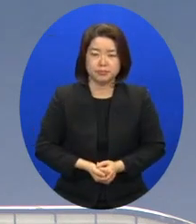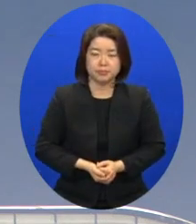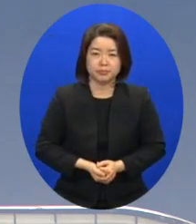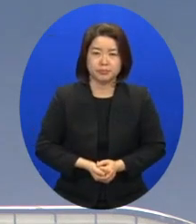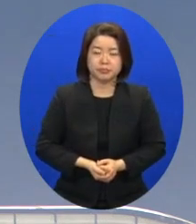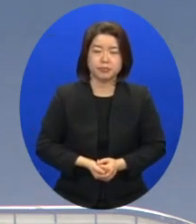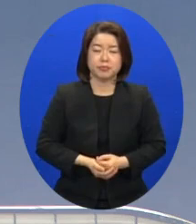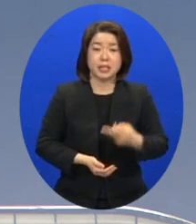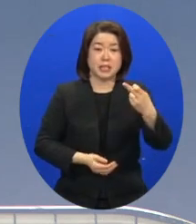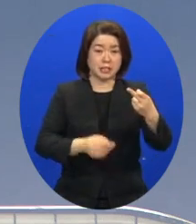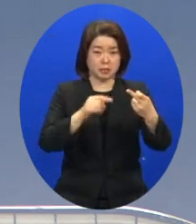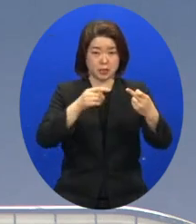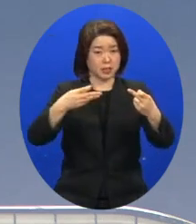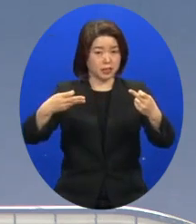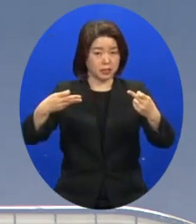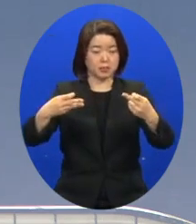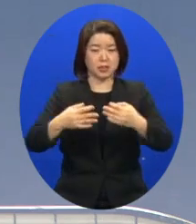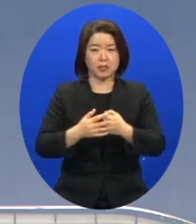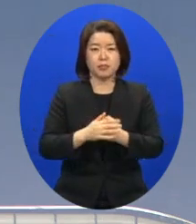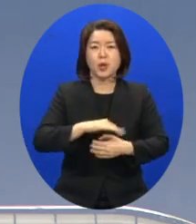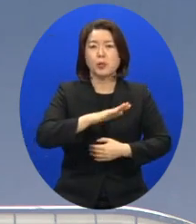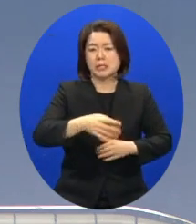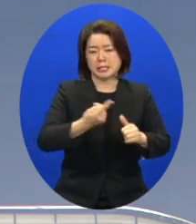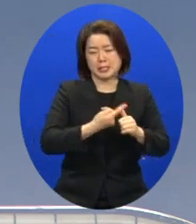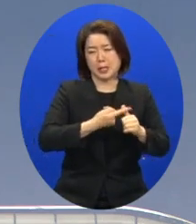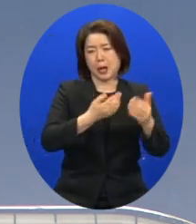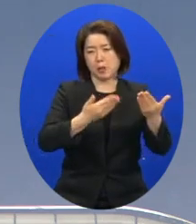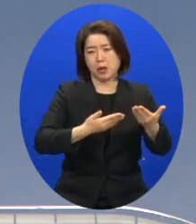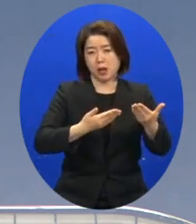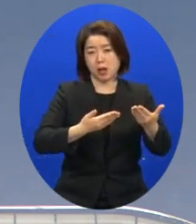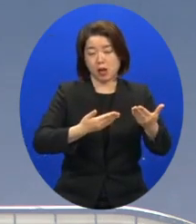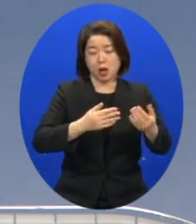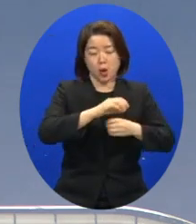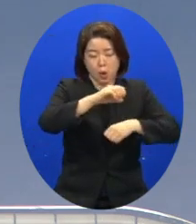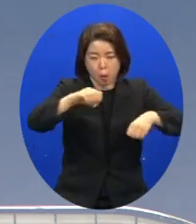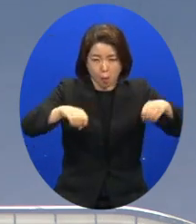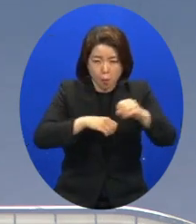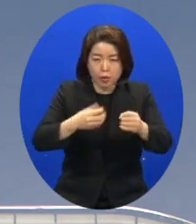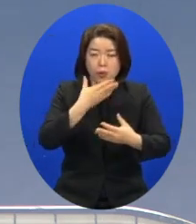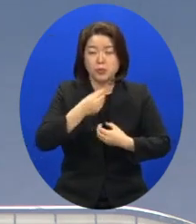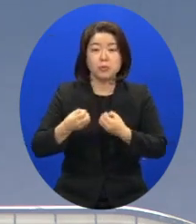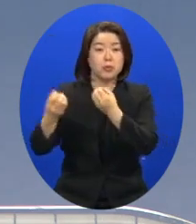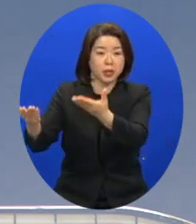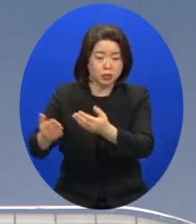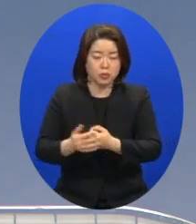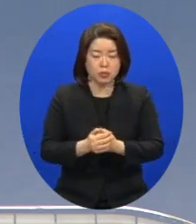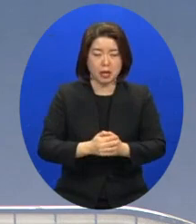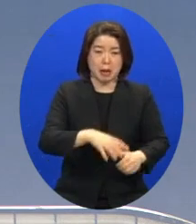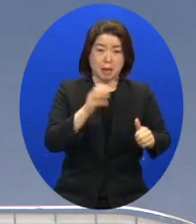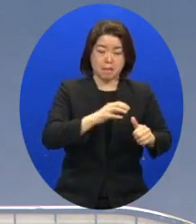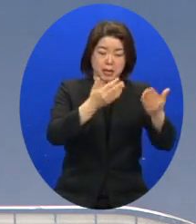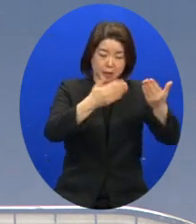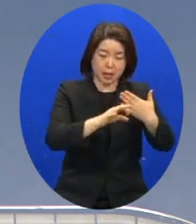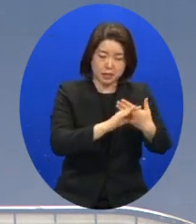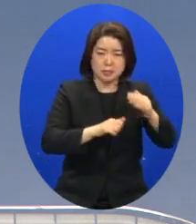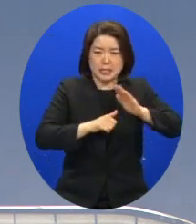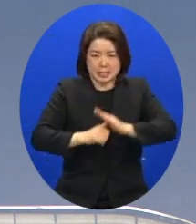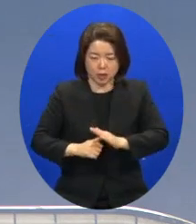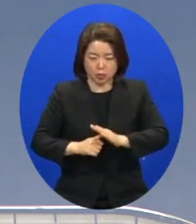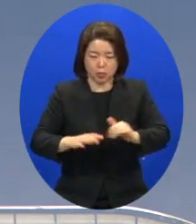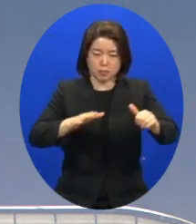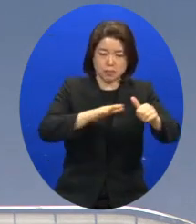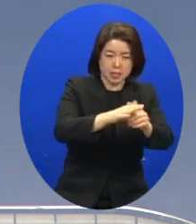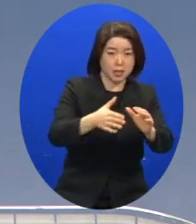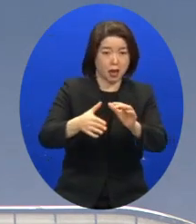12절 13절에 우리는 욕을 먹으면서도 디어 축복하여 주고 박해를 받으면 참고 비방을 받으면 좋은